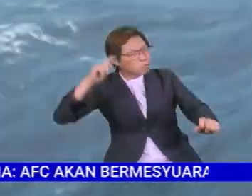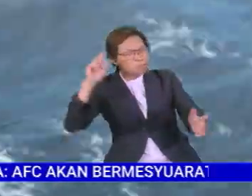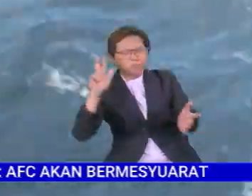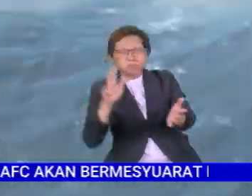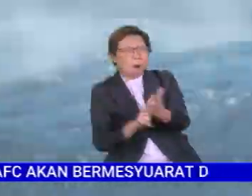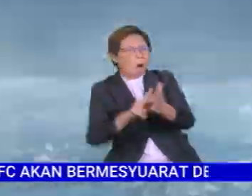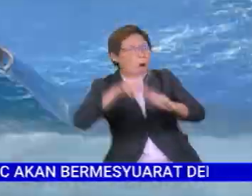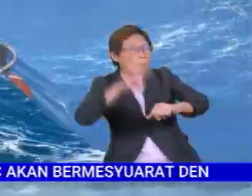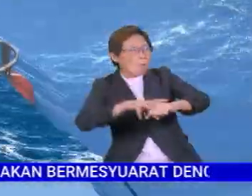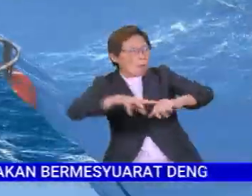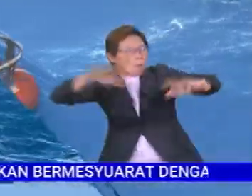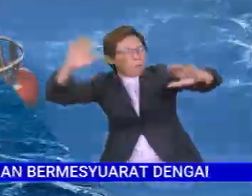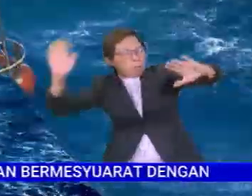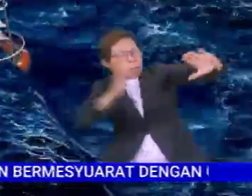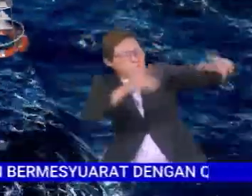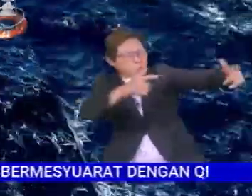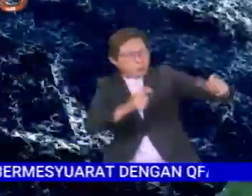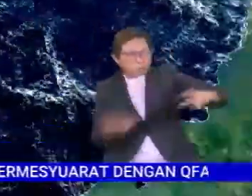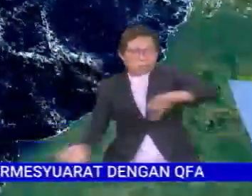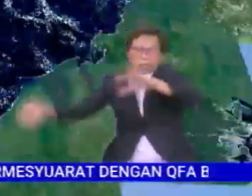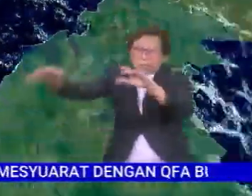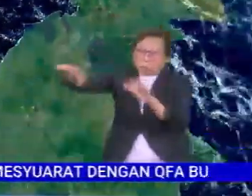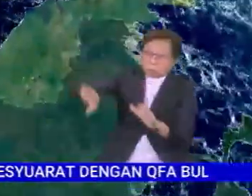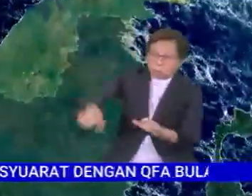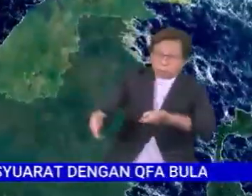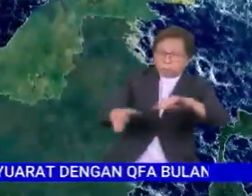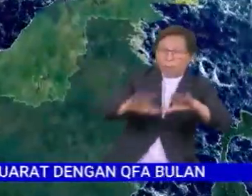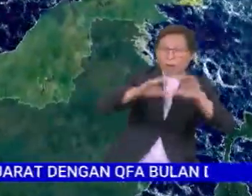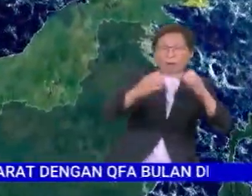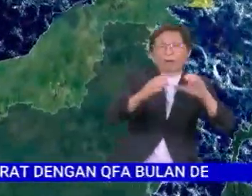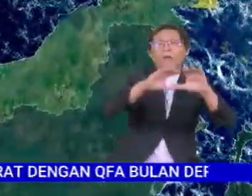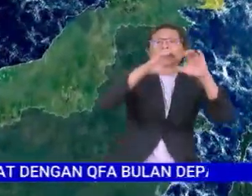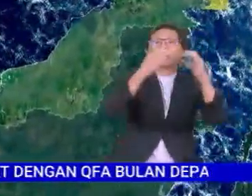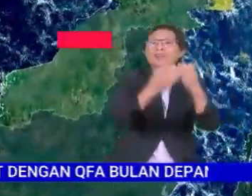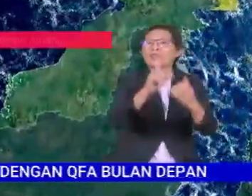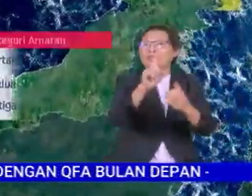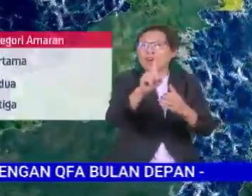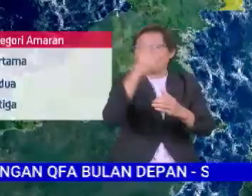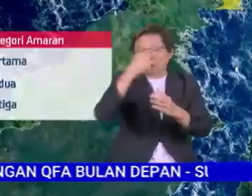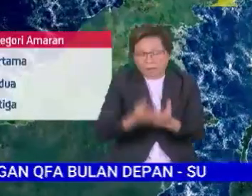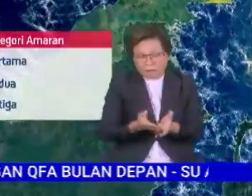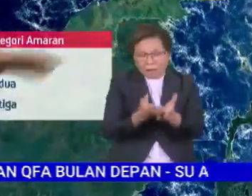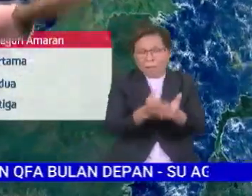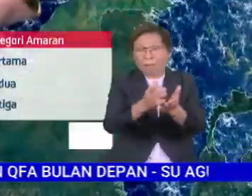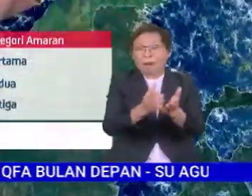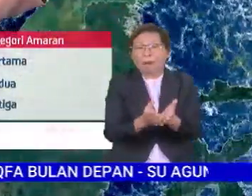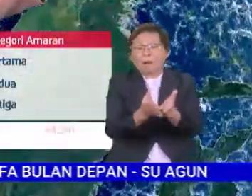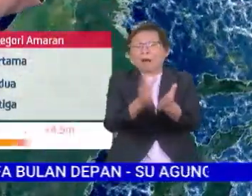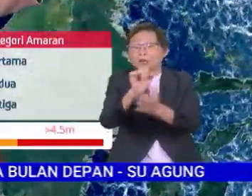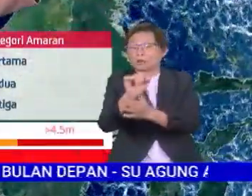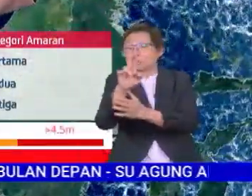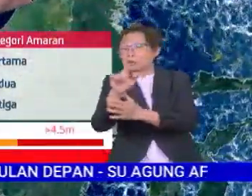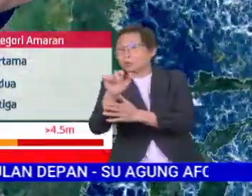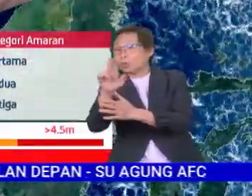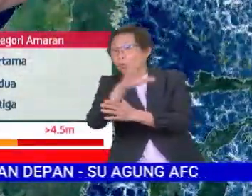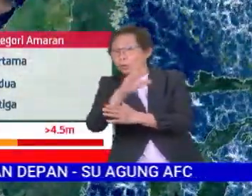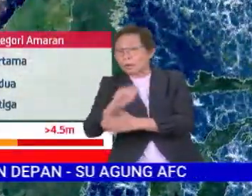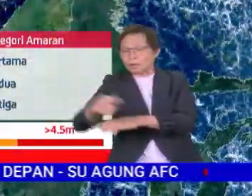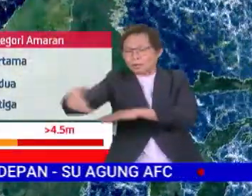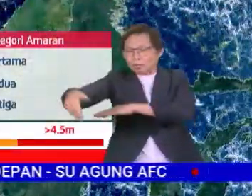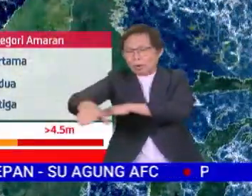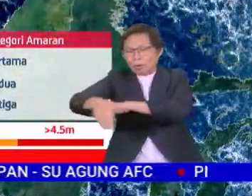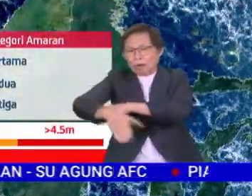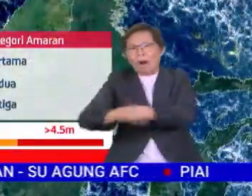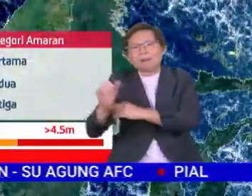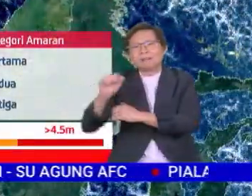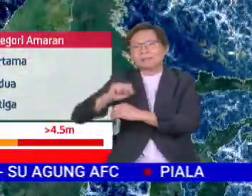mengekalkan amaran angin kencang dan laut bergelora kategori pertama bagi kawasan perkapalan Sulu dan juga kawasan